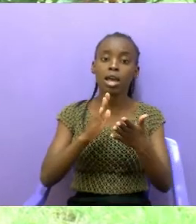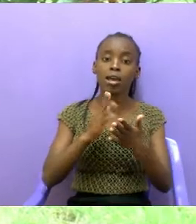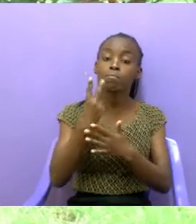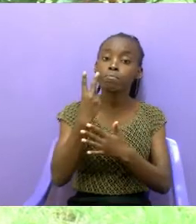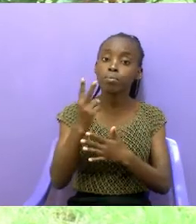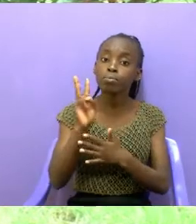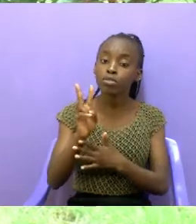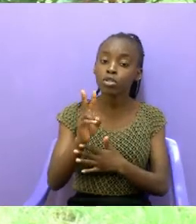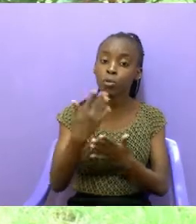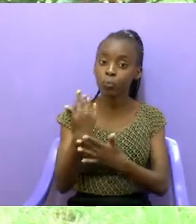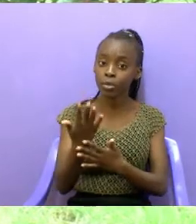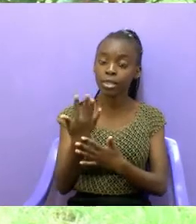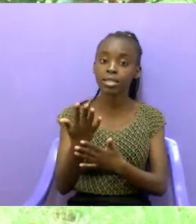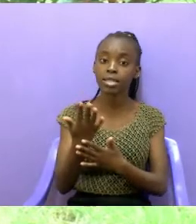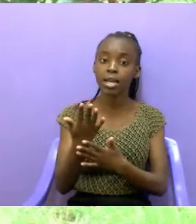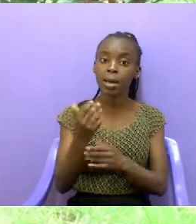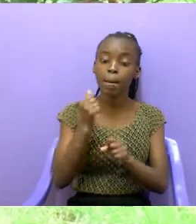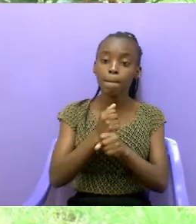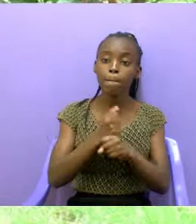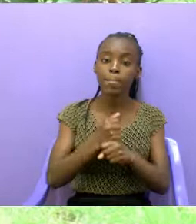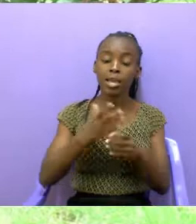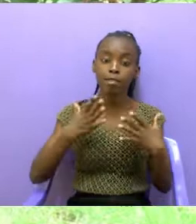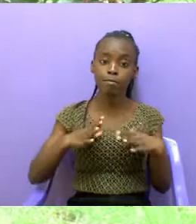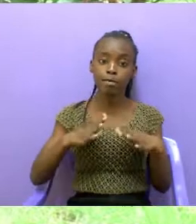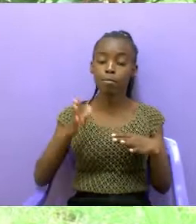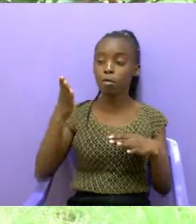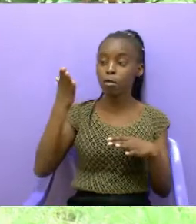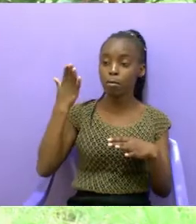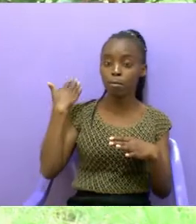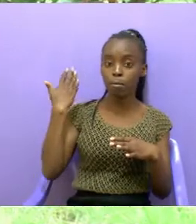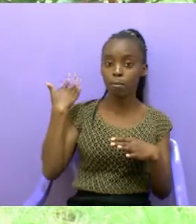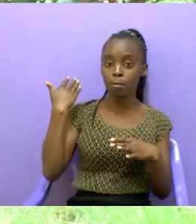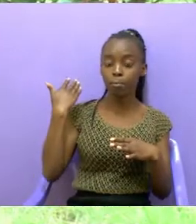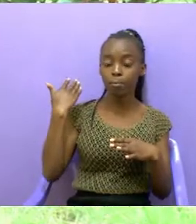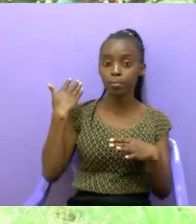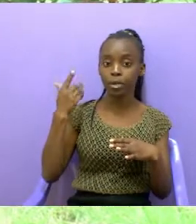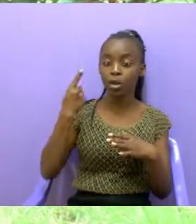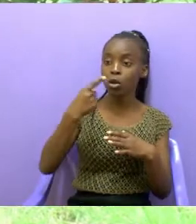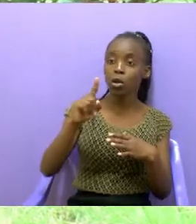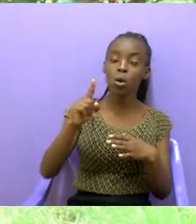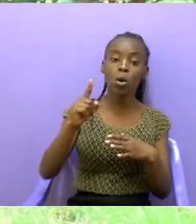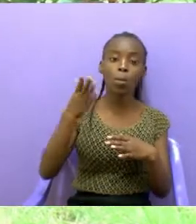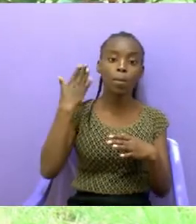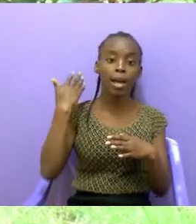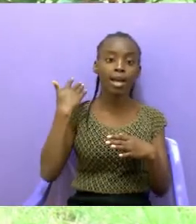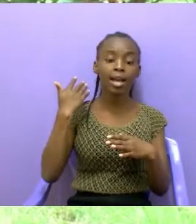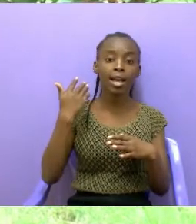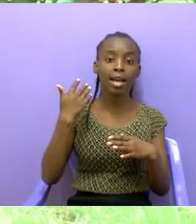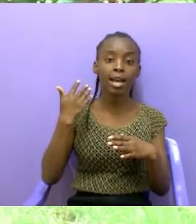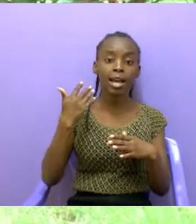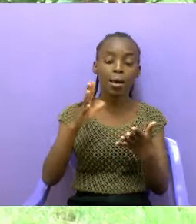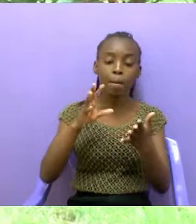mwelekeo, na haya mambo ni shida ama shibe. Wakati kuna tatizo ama wakati kuna